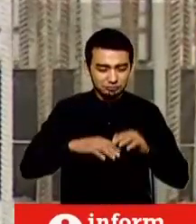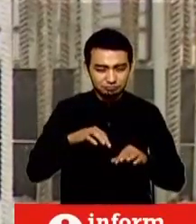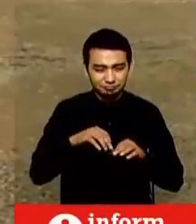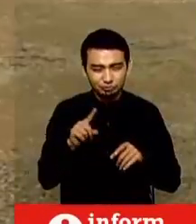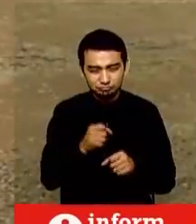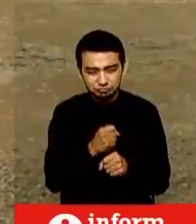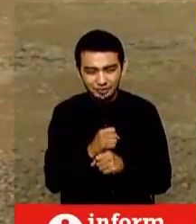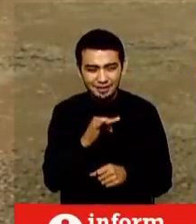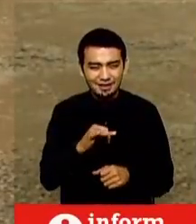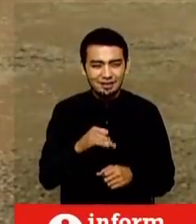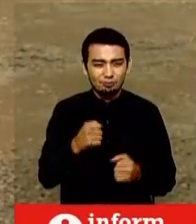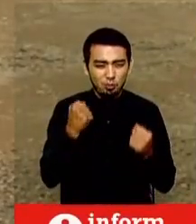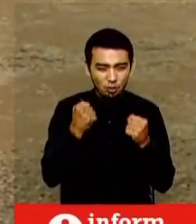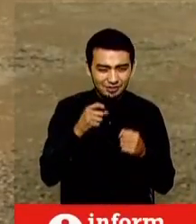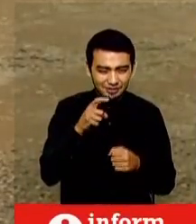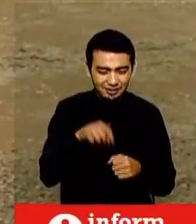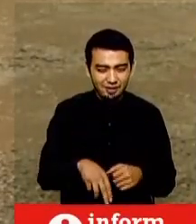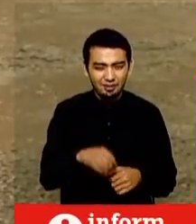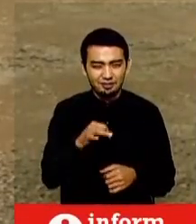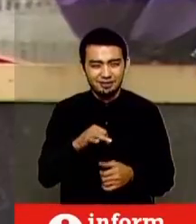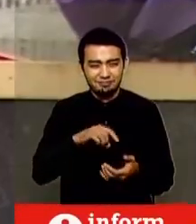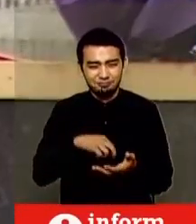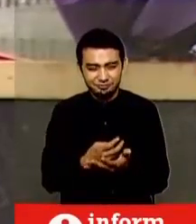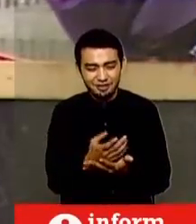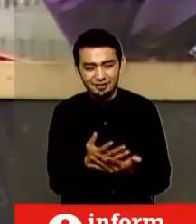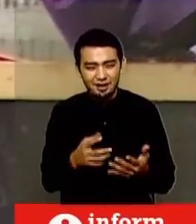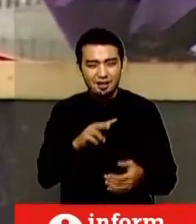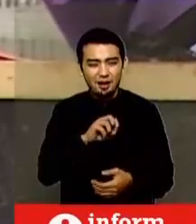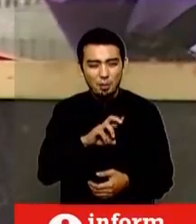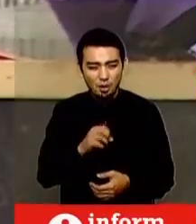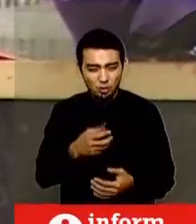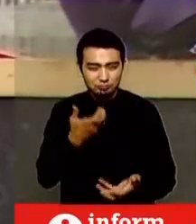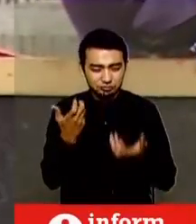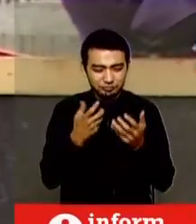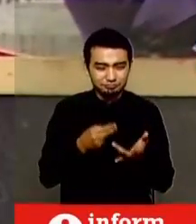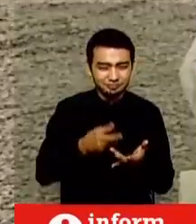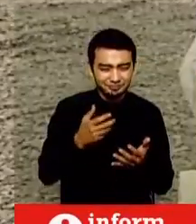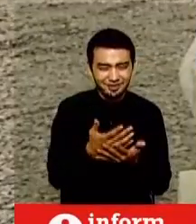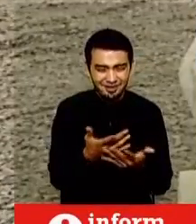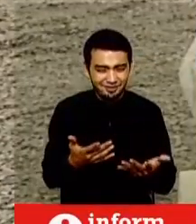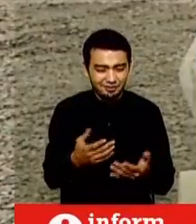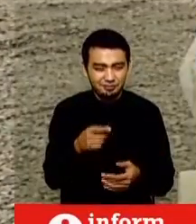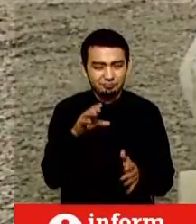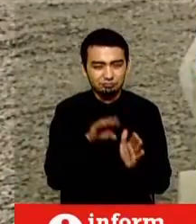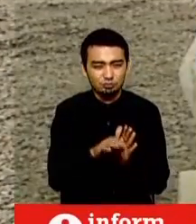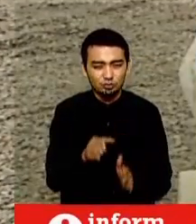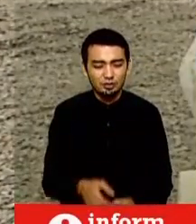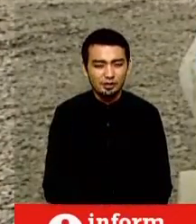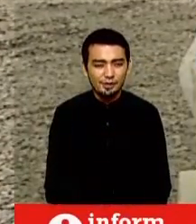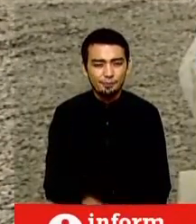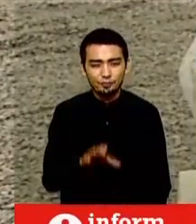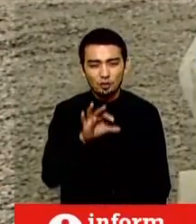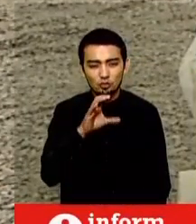и гимнастическими залами, информационным центром, лабораторией, студией творчества и коворкинг-пространством. В рамках своей социальной